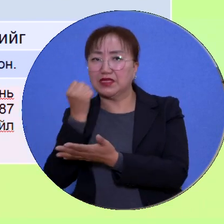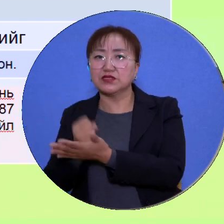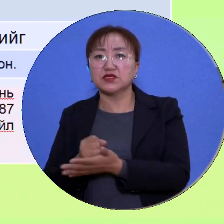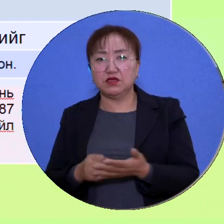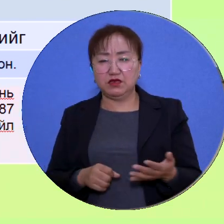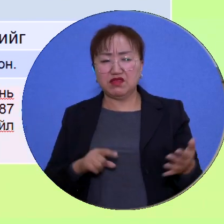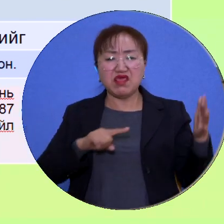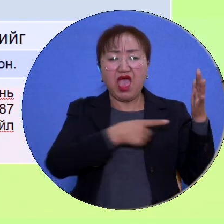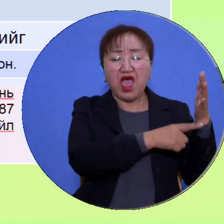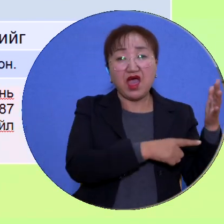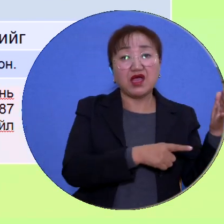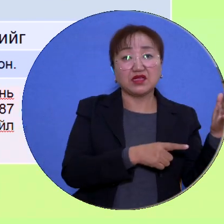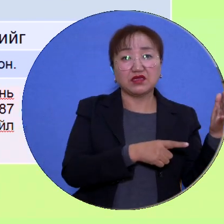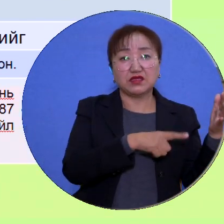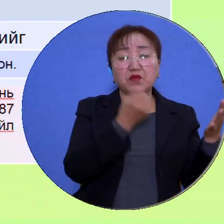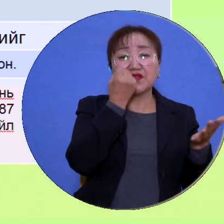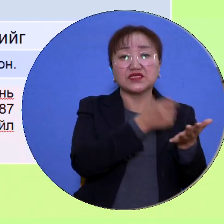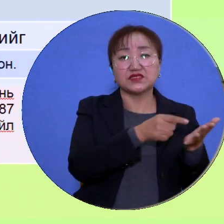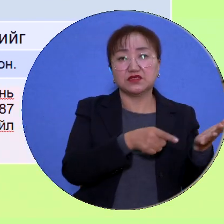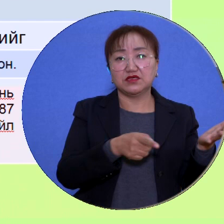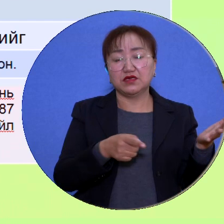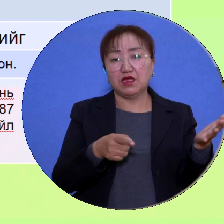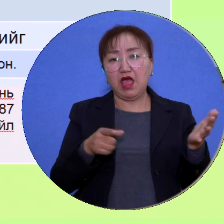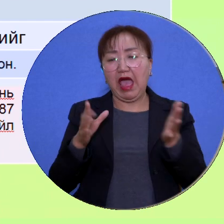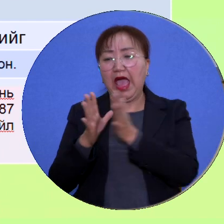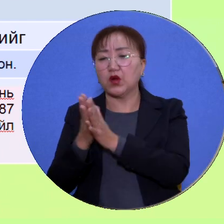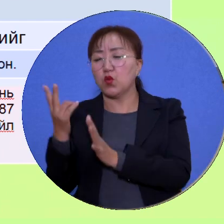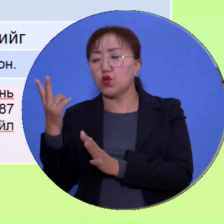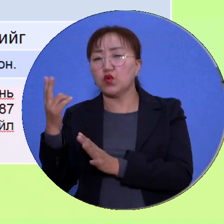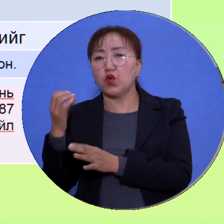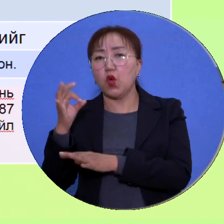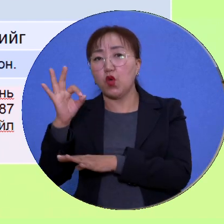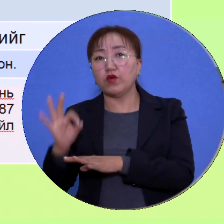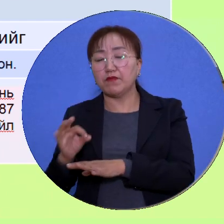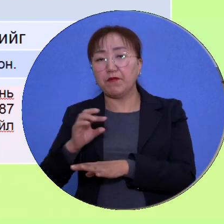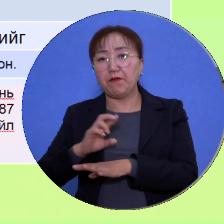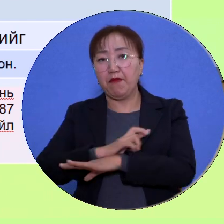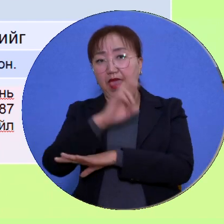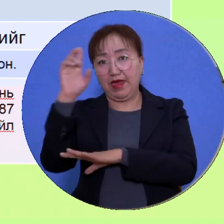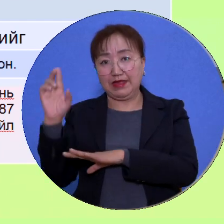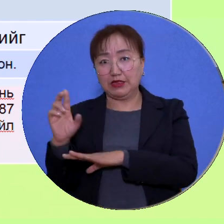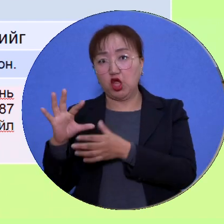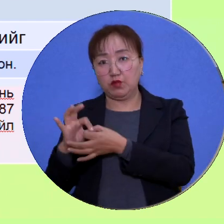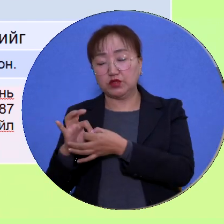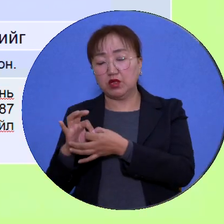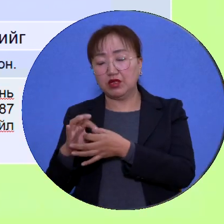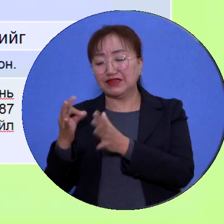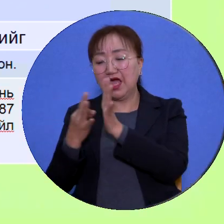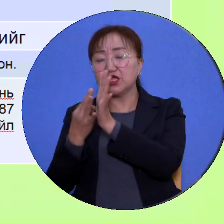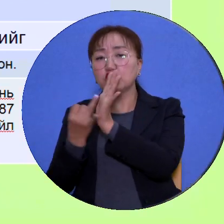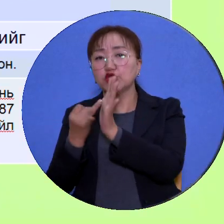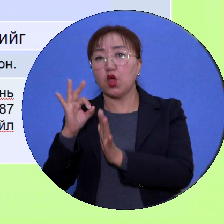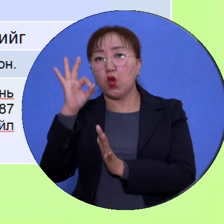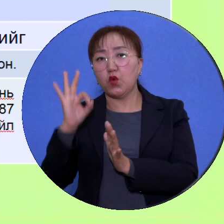གསུལ སནམ ནས གམས དེུ ཁྱེད ལམགས དེགས བསུ རང སྡོག གེས ཕྱན པའི ནས